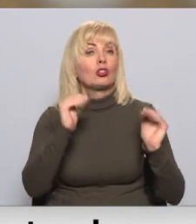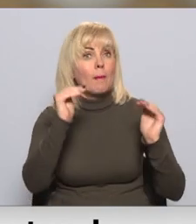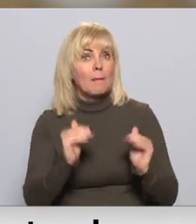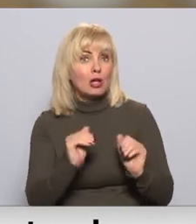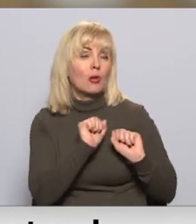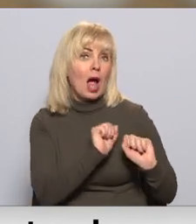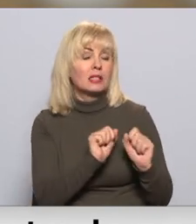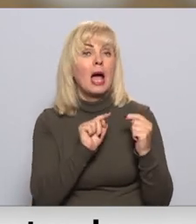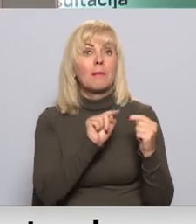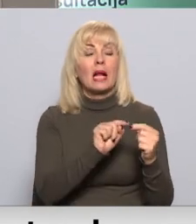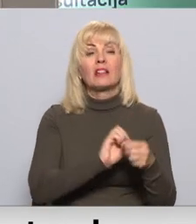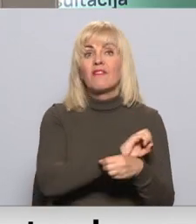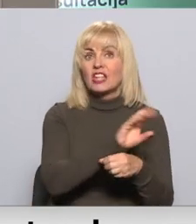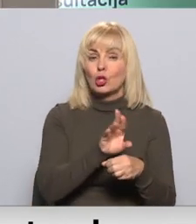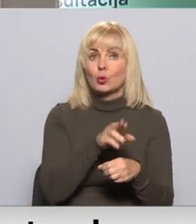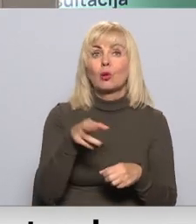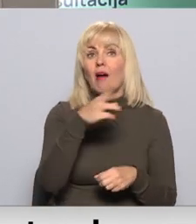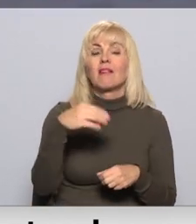pret vīrusa delta variantu.